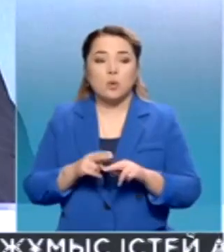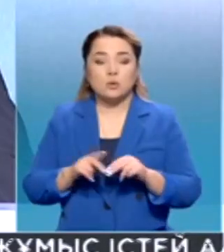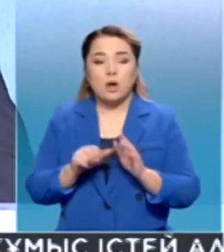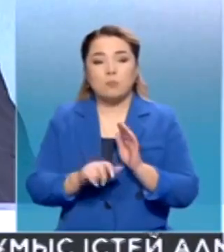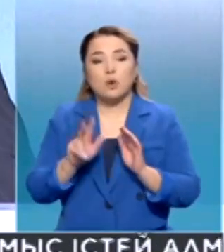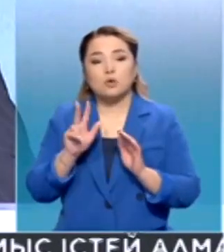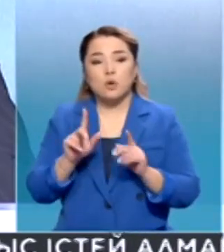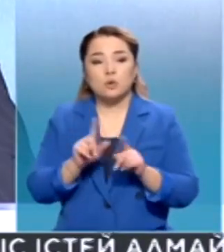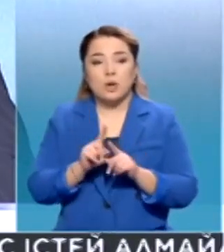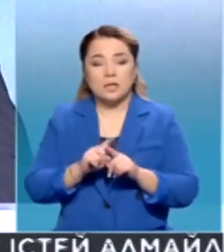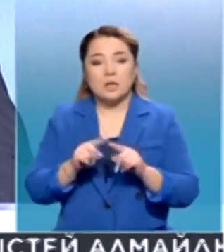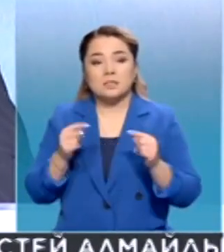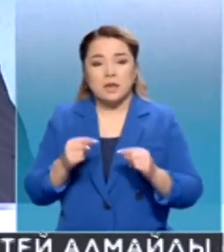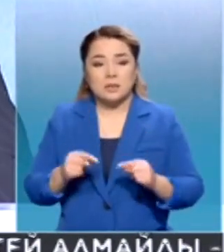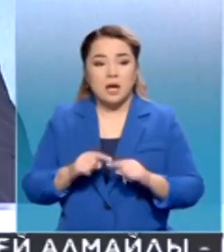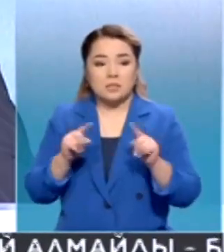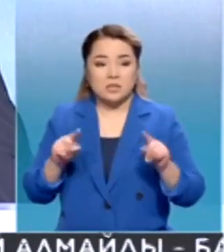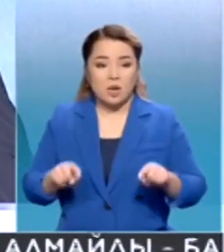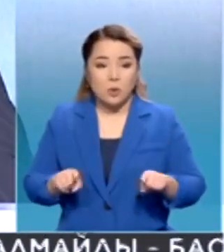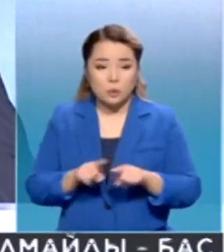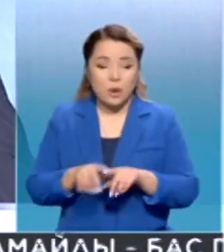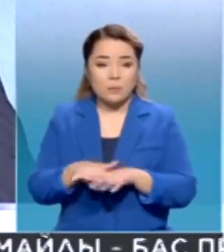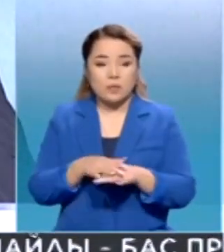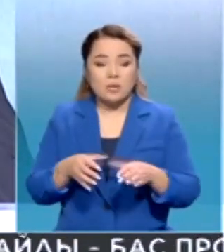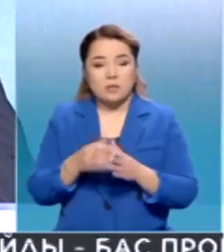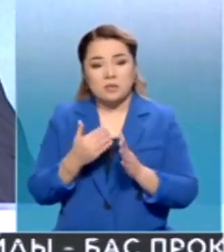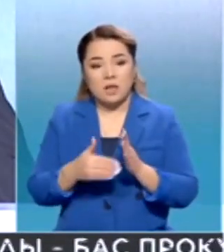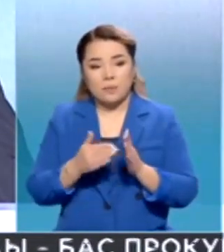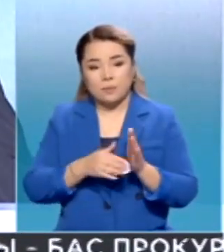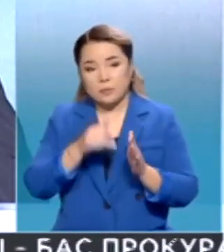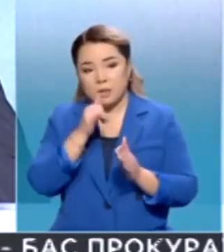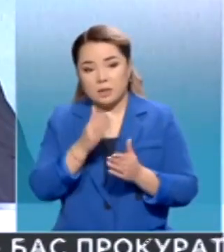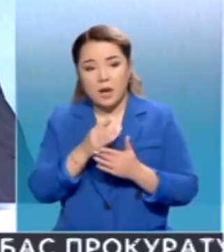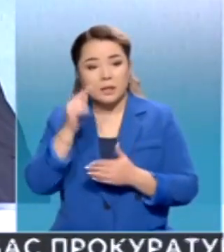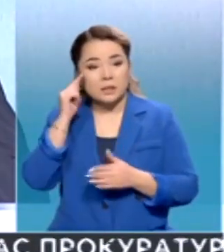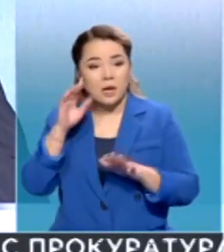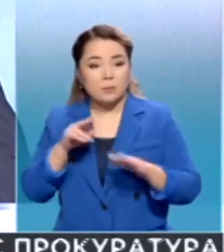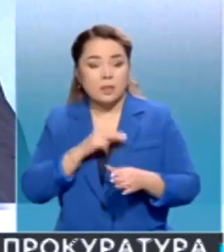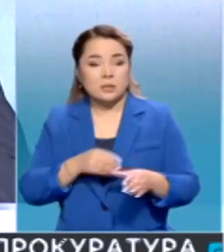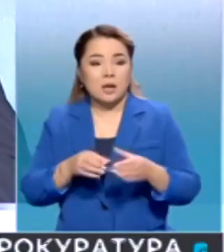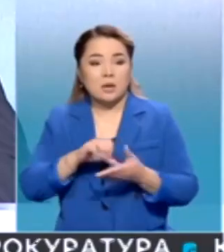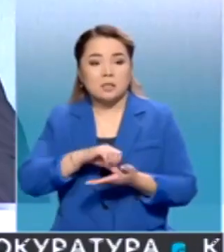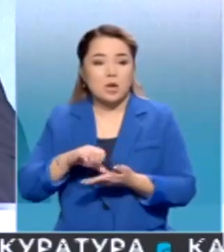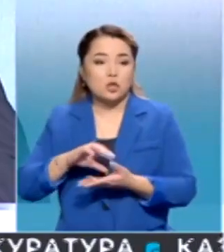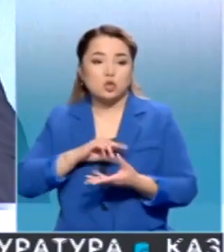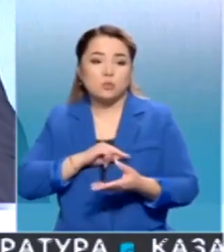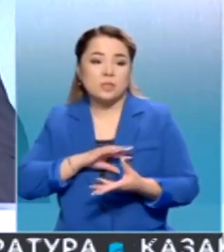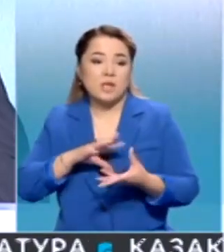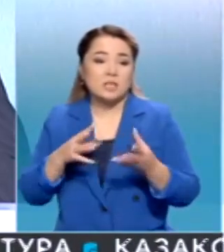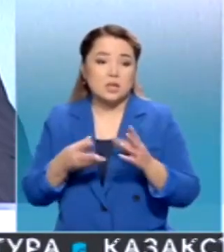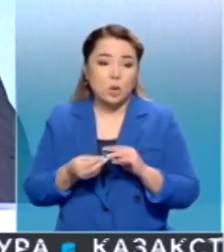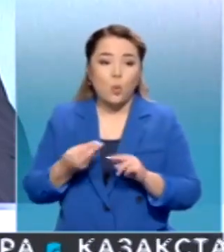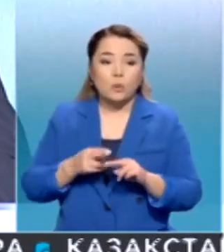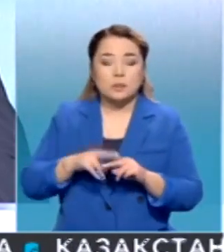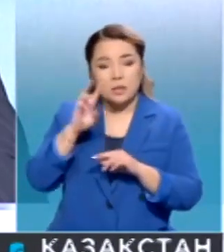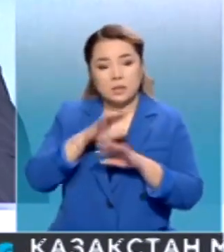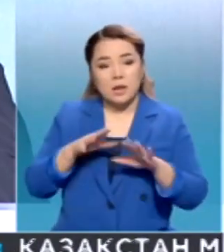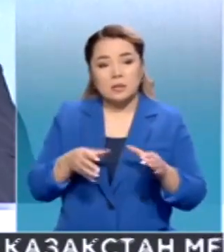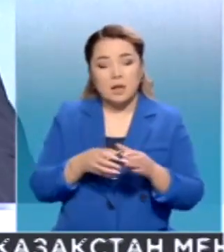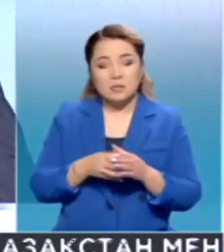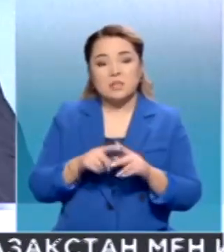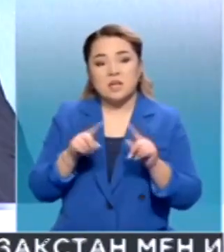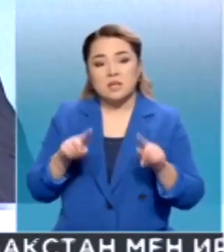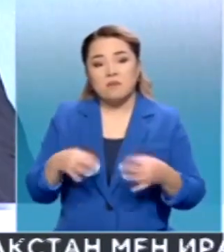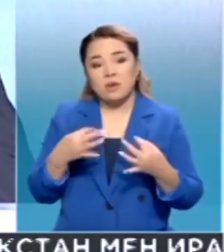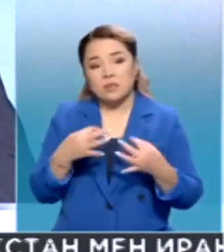сәйкестік сертификатының ел аумағындағы әрекетінің күші жойылды. Мысалы, қырғызстандық әріптестерімен жұмыс нәтижесінде осы елдің сертификаттау